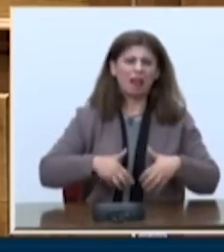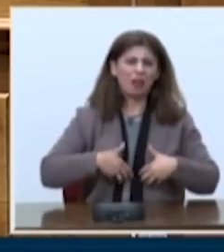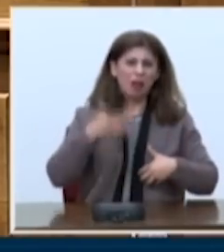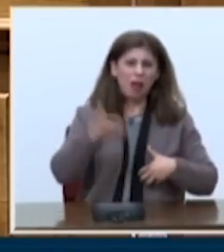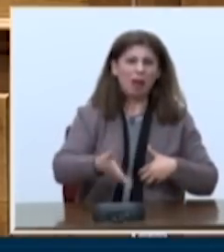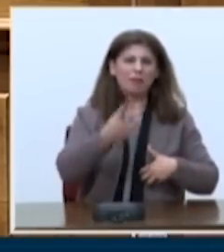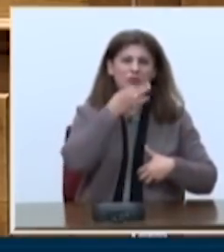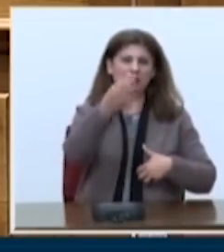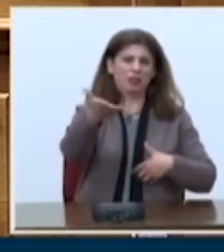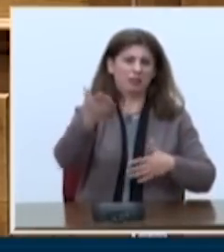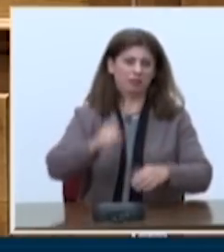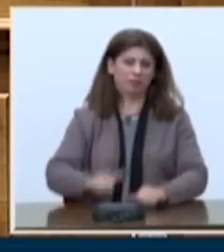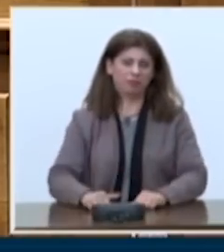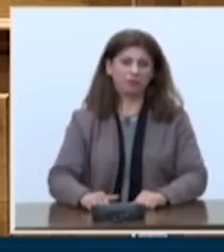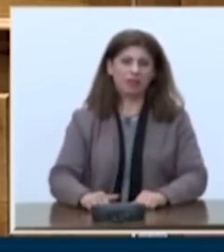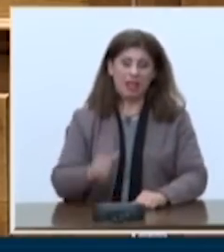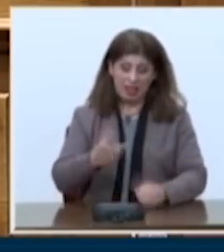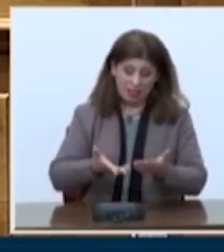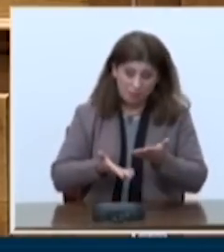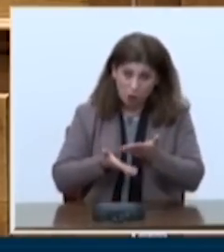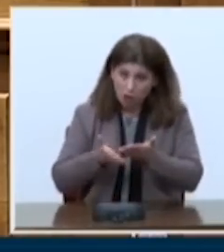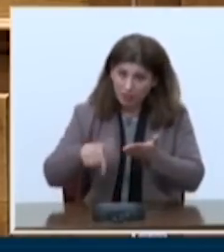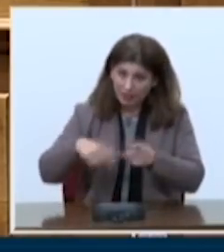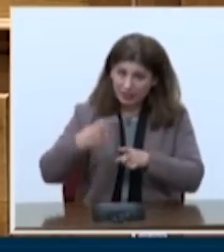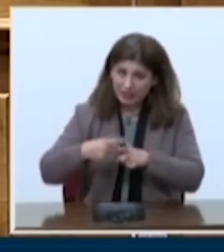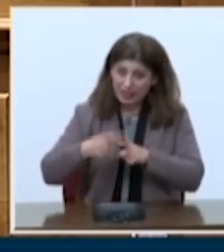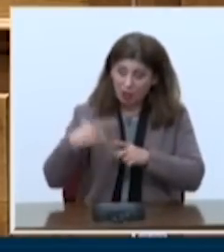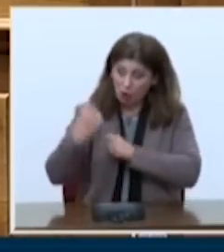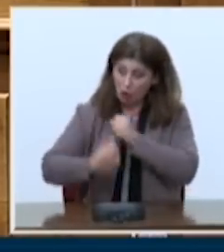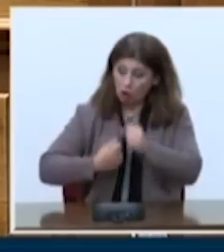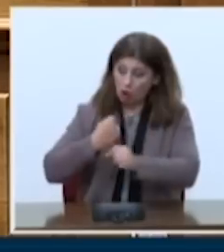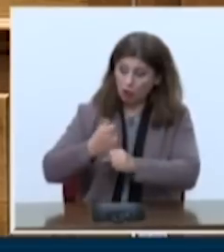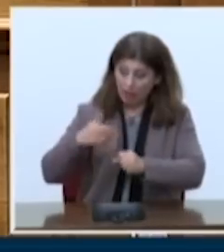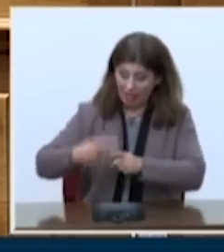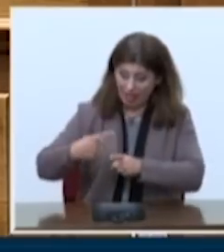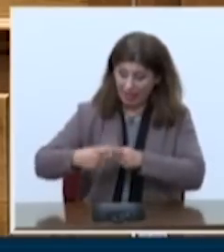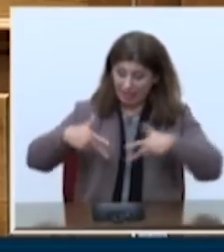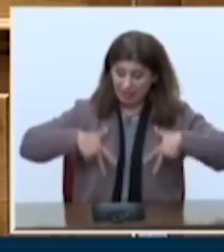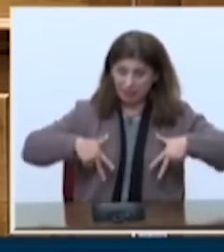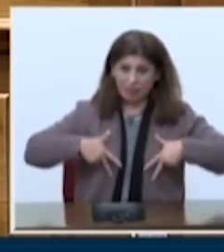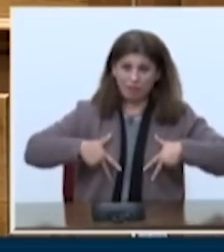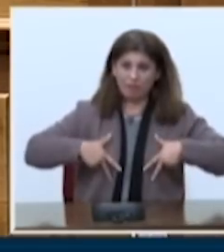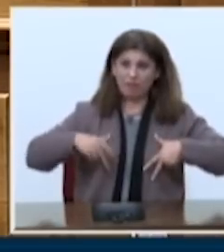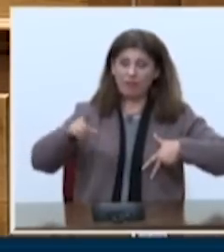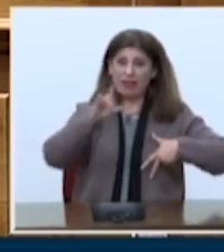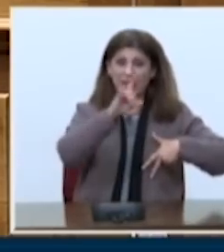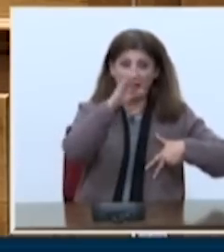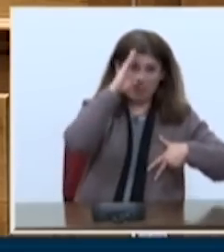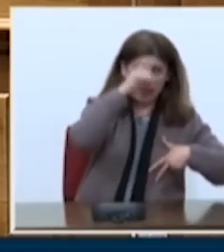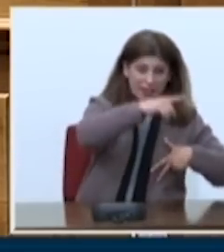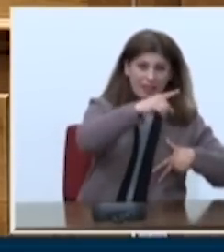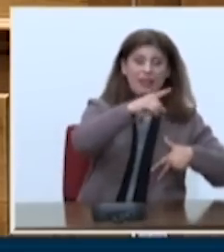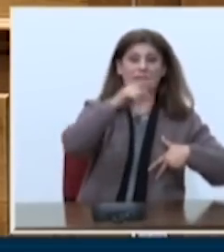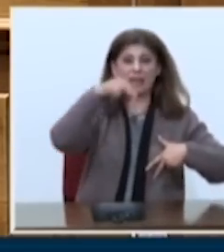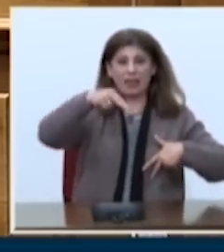ισχυρισμό. Η συνδρομή που εδώ και χρόνια δίνουν οι ελληνικές κυβερνήσεις σε ΗΠΑ, ΝΑΤΟ, Ευρωπαϊκή Ένωση για να